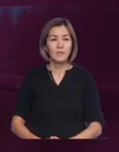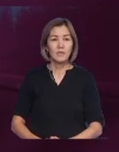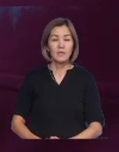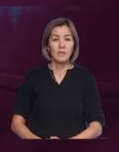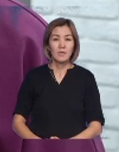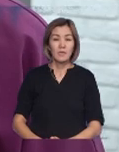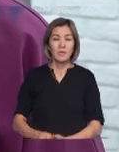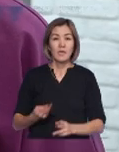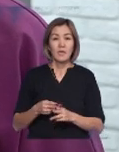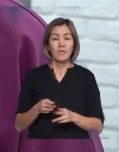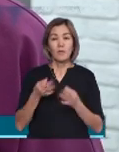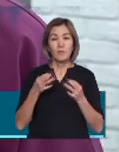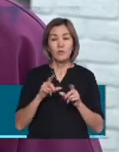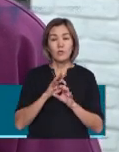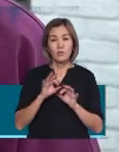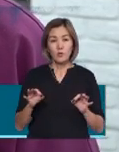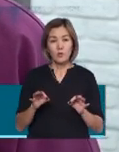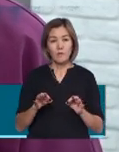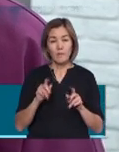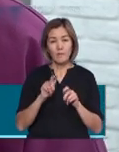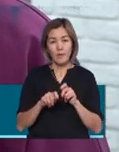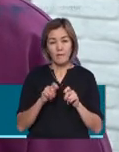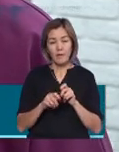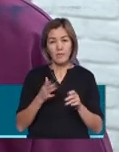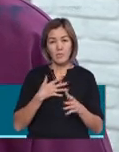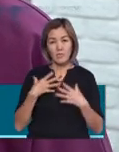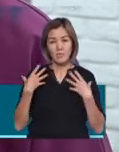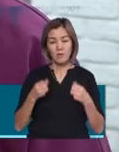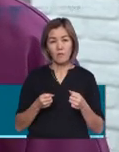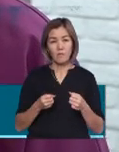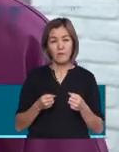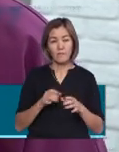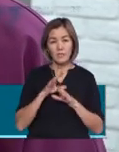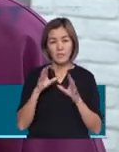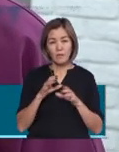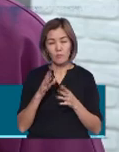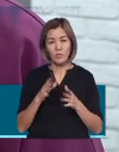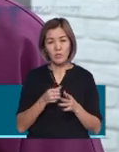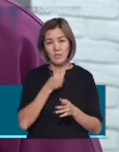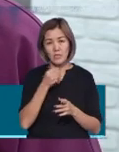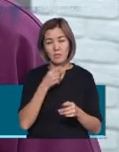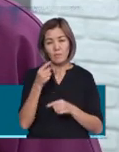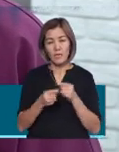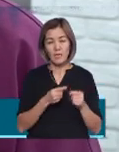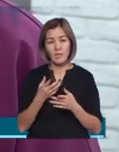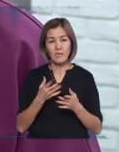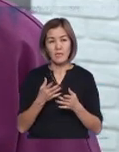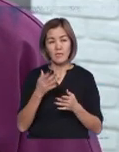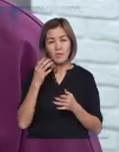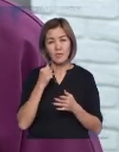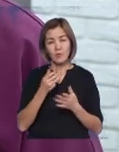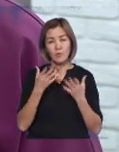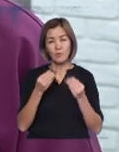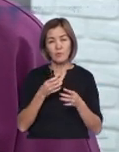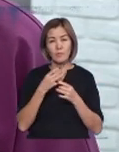Это просто здорово, что к нам пришли проверить наше здоровье. Мы рады, что проявляется такая забота о старшем поколении. Вот ко Дню пожилых людей